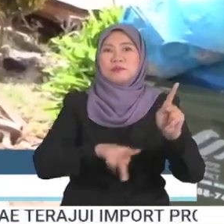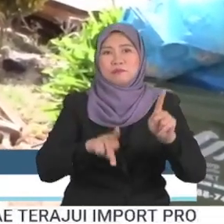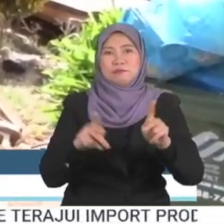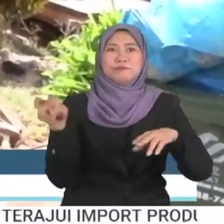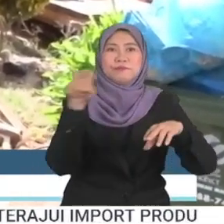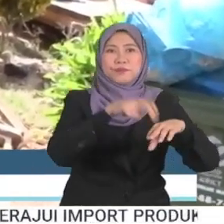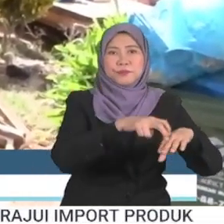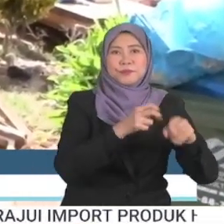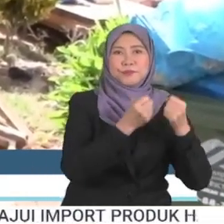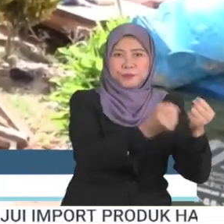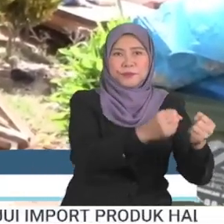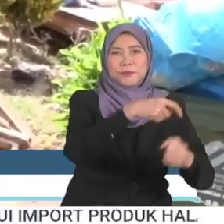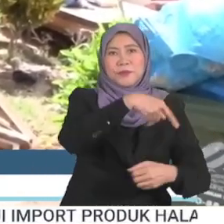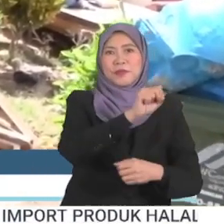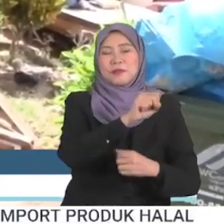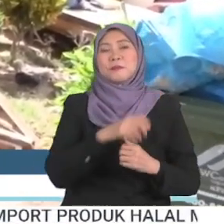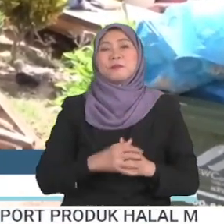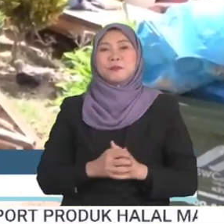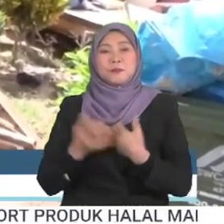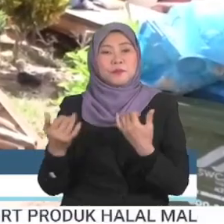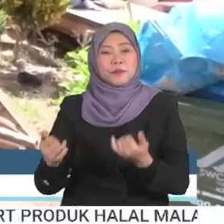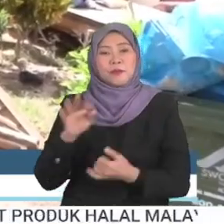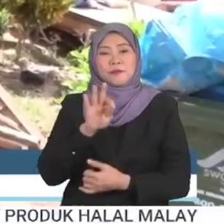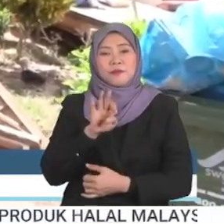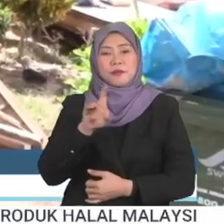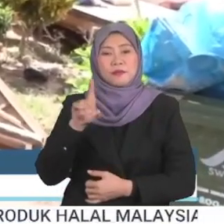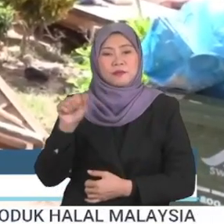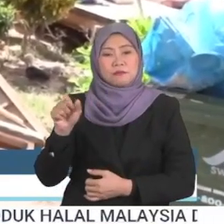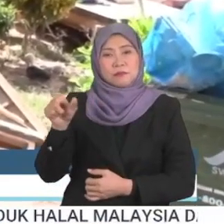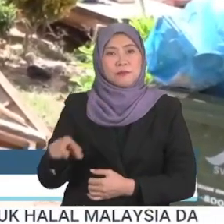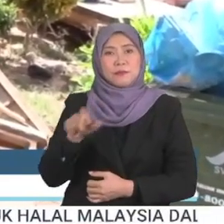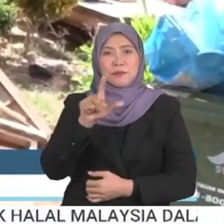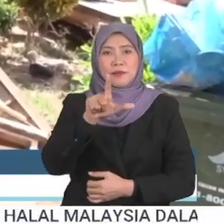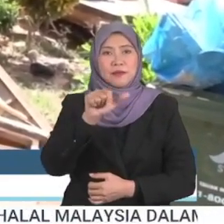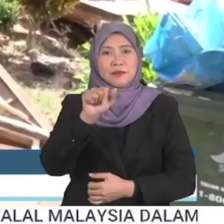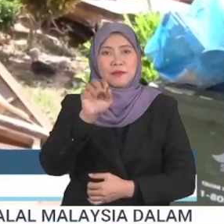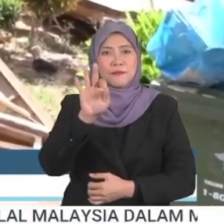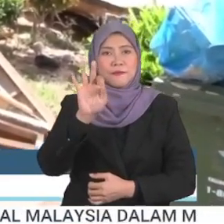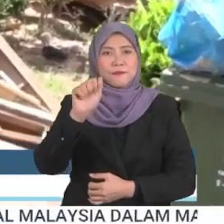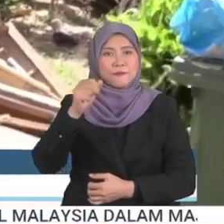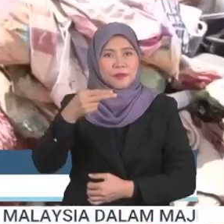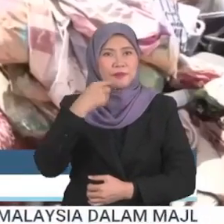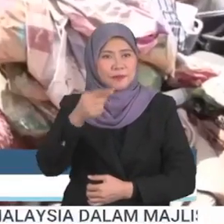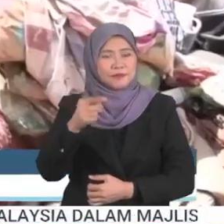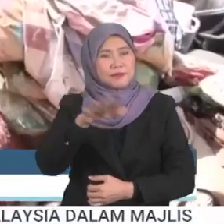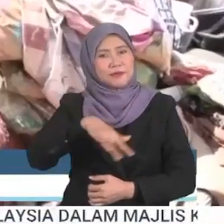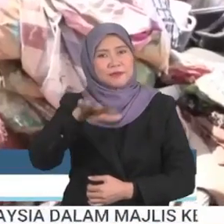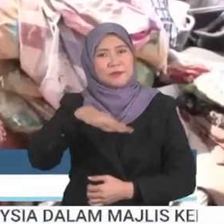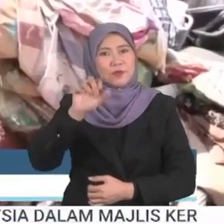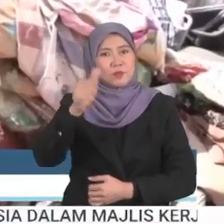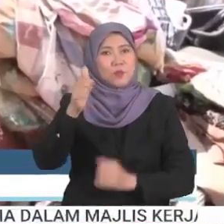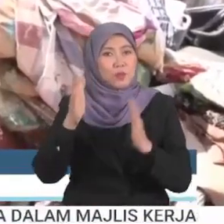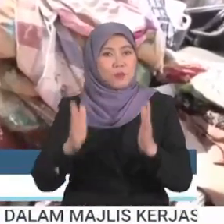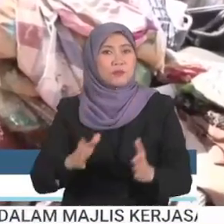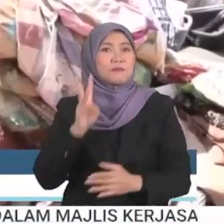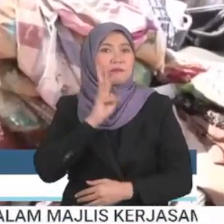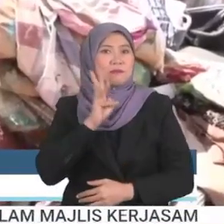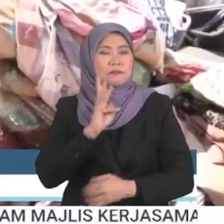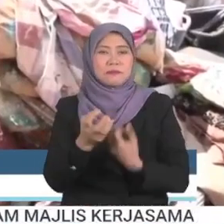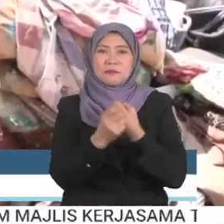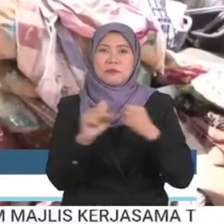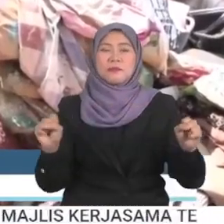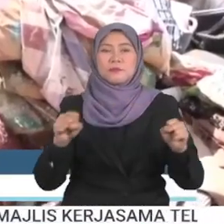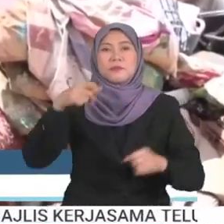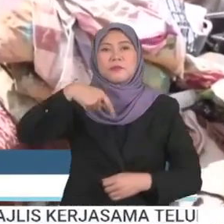Gerakan Peneroka Wanita GPW Felda Kecau 1 Latifah Omar berkata kira-kira 10 peneroka wanita siap siaga